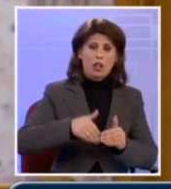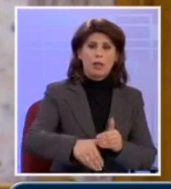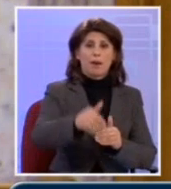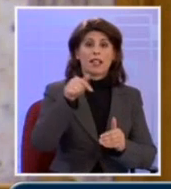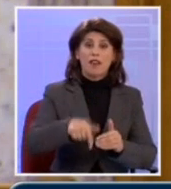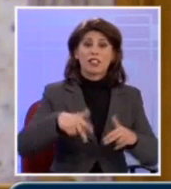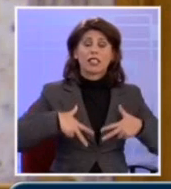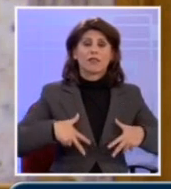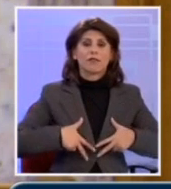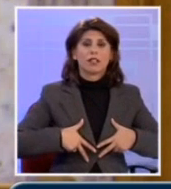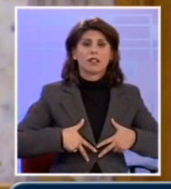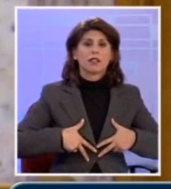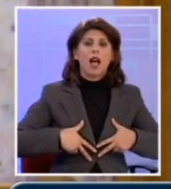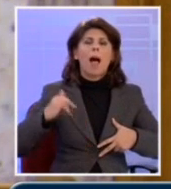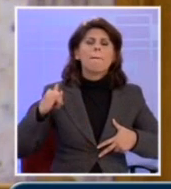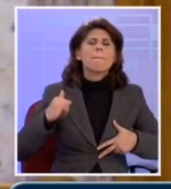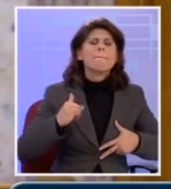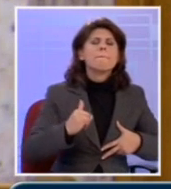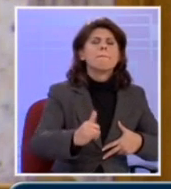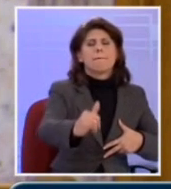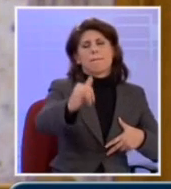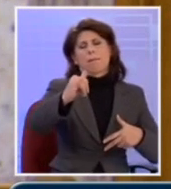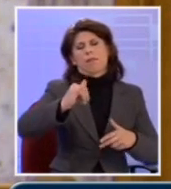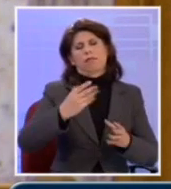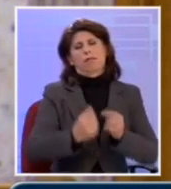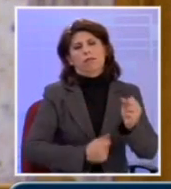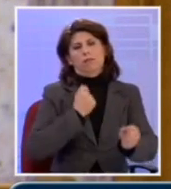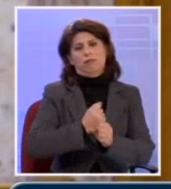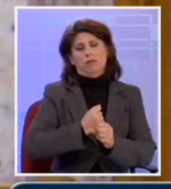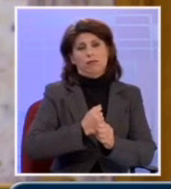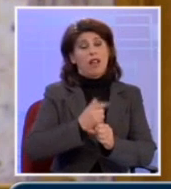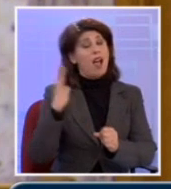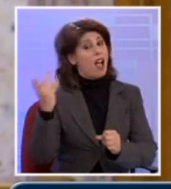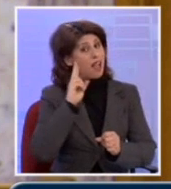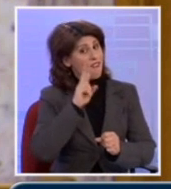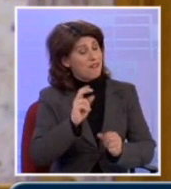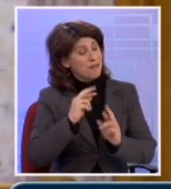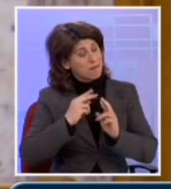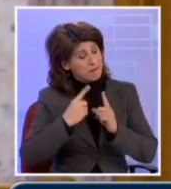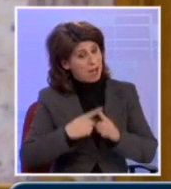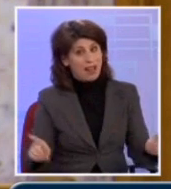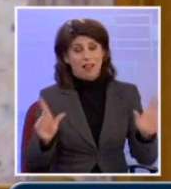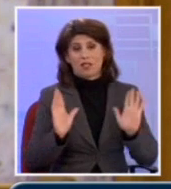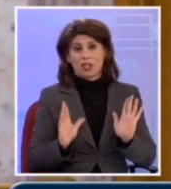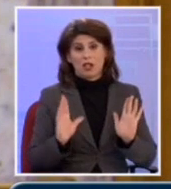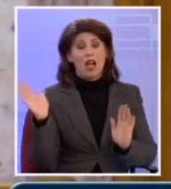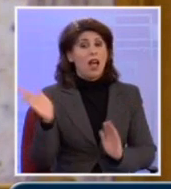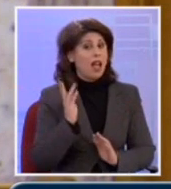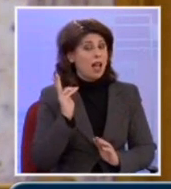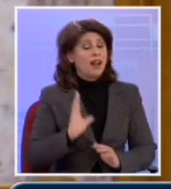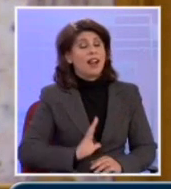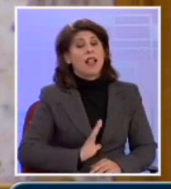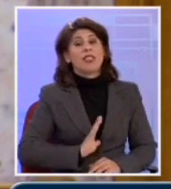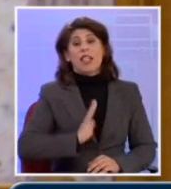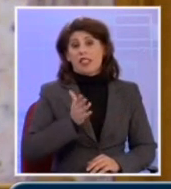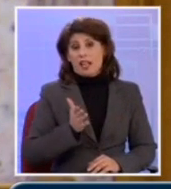αυτή η κυβέρνηση θα μακροημερεύσει. Όσο και αν σας φαίνεται παράξενο. Όσο και αν δεν